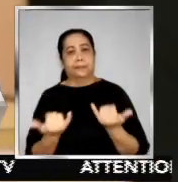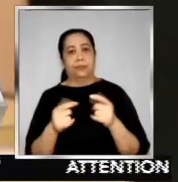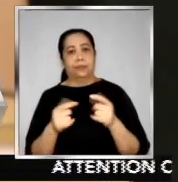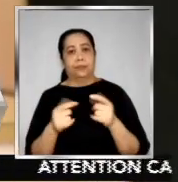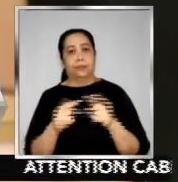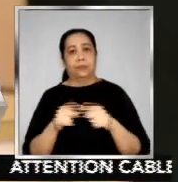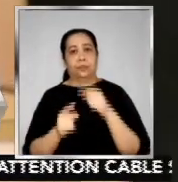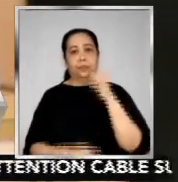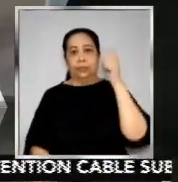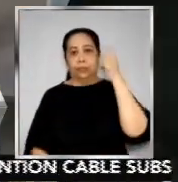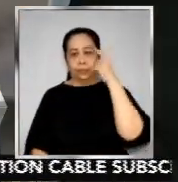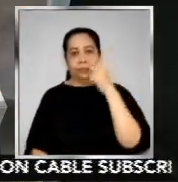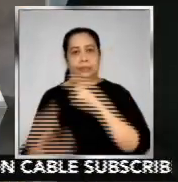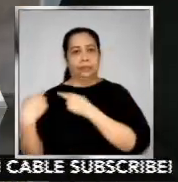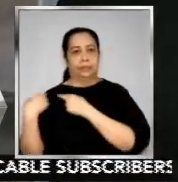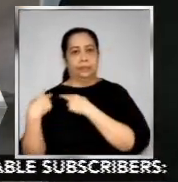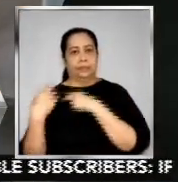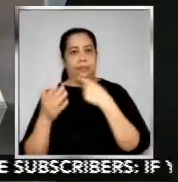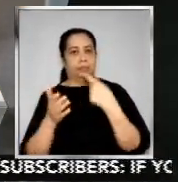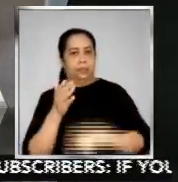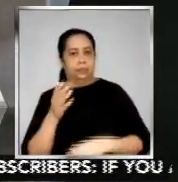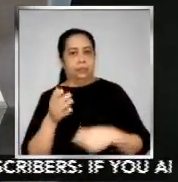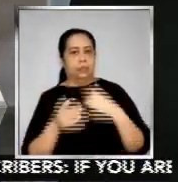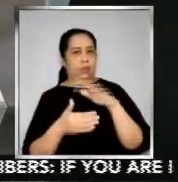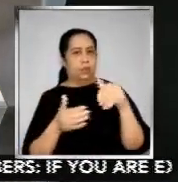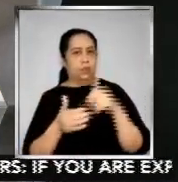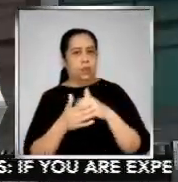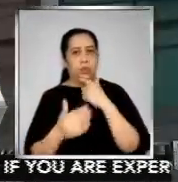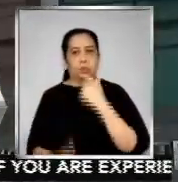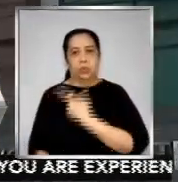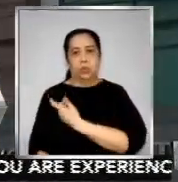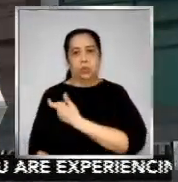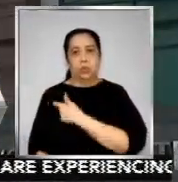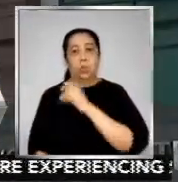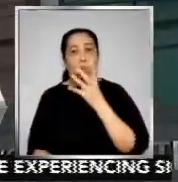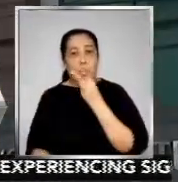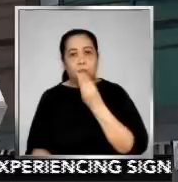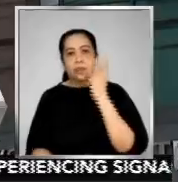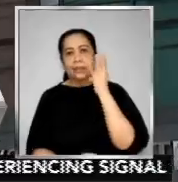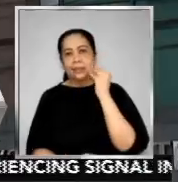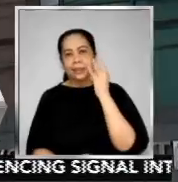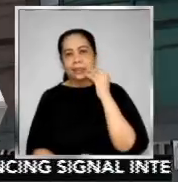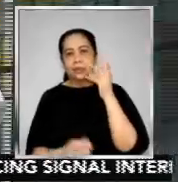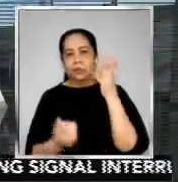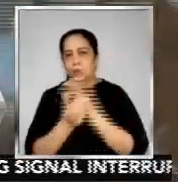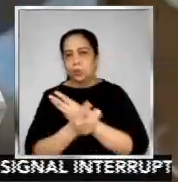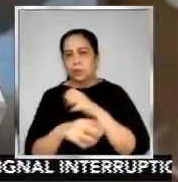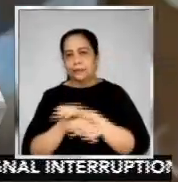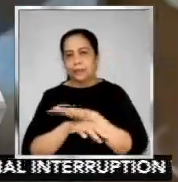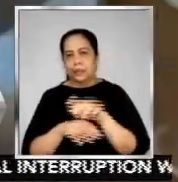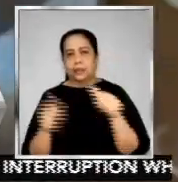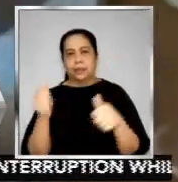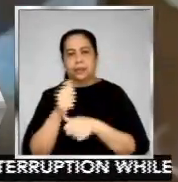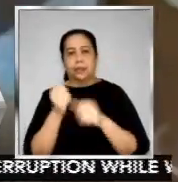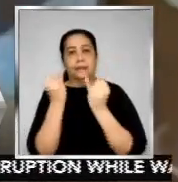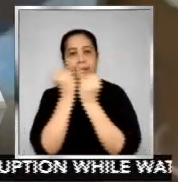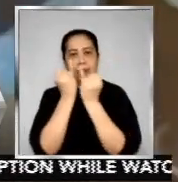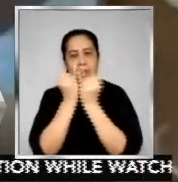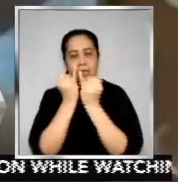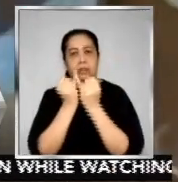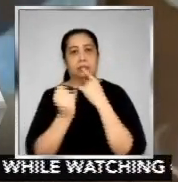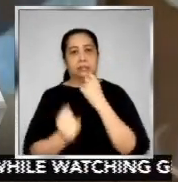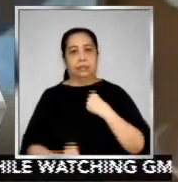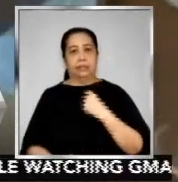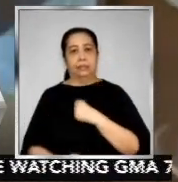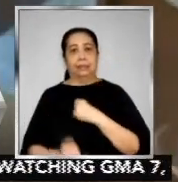kakarguhin nila ang gastusin ng mga mababakunahang makakaranas ng adverse effect. Sa ilalim daw yan ng PhilHealth. Sa Senado tinatalakay na ang